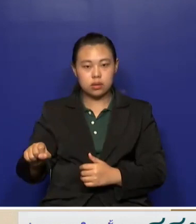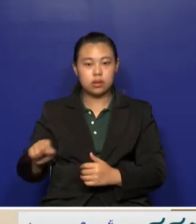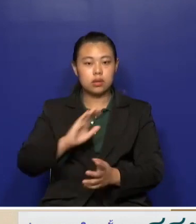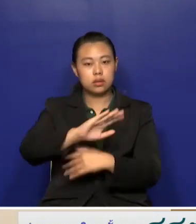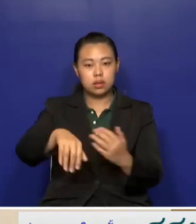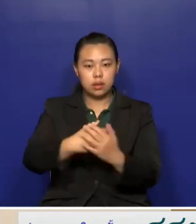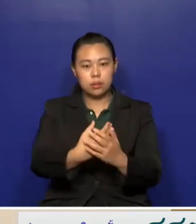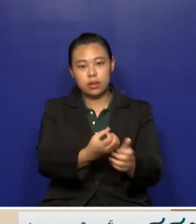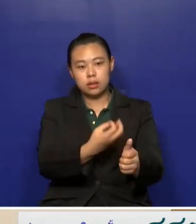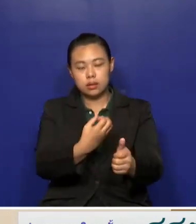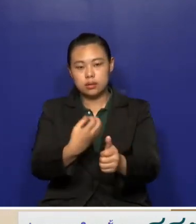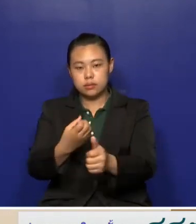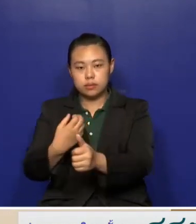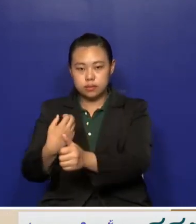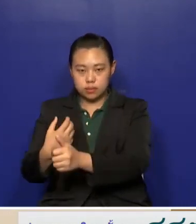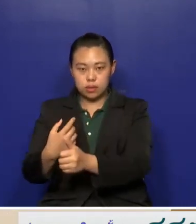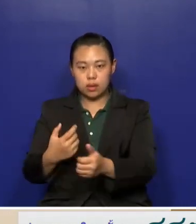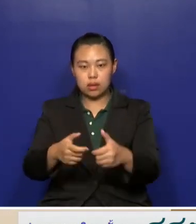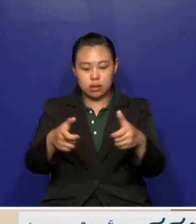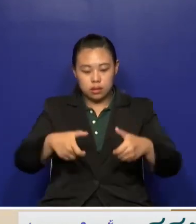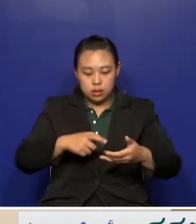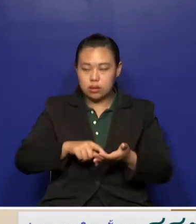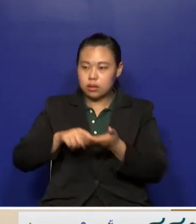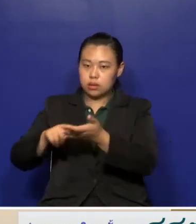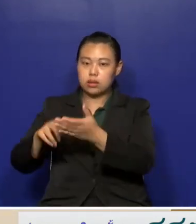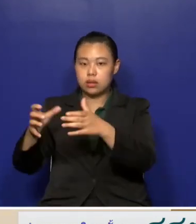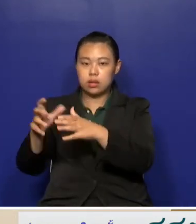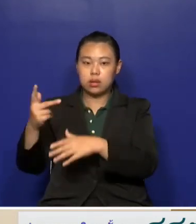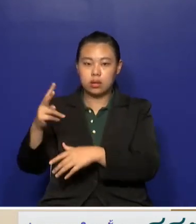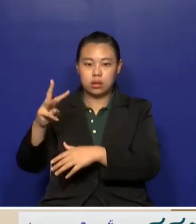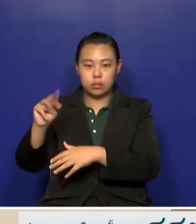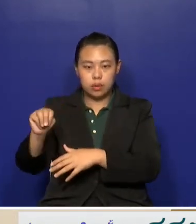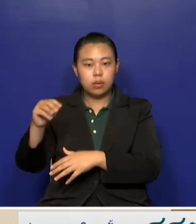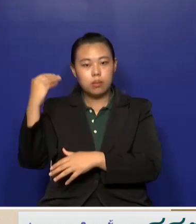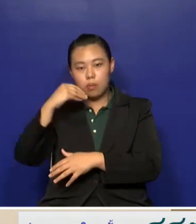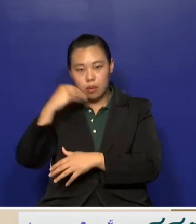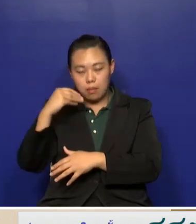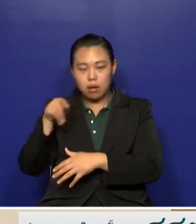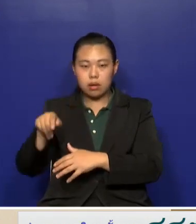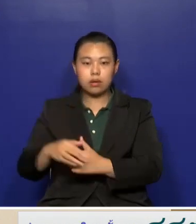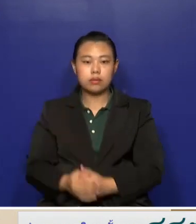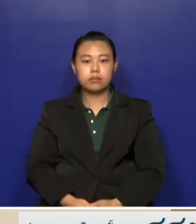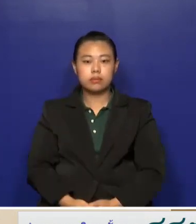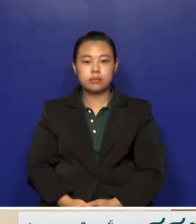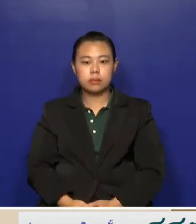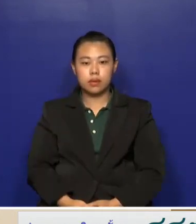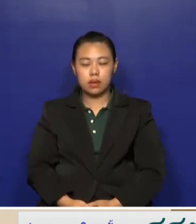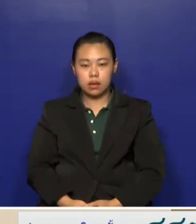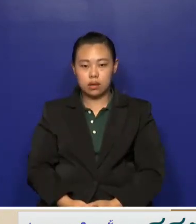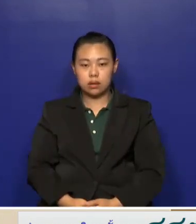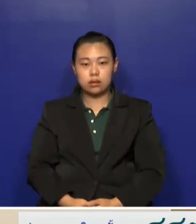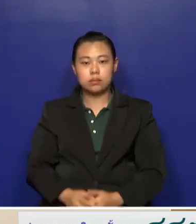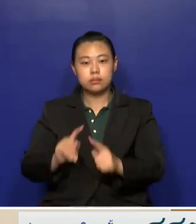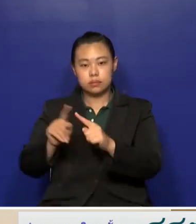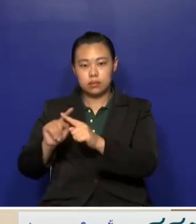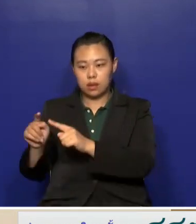ครับนำเสนอคณะรัฐมนตรีทุกครั้งนะครับแล้วก็หลายเรื่องก็ได้มีข้อเสนอให้สั่งการให้หน่วยงานที่เกี่ยวข้อง